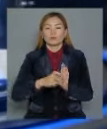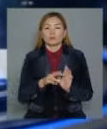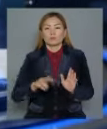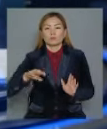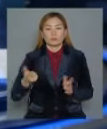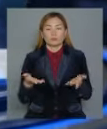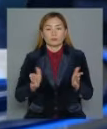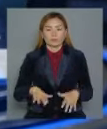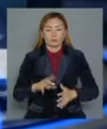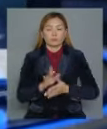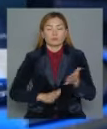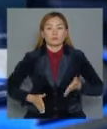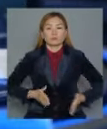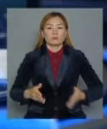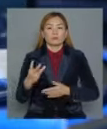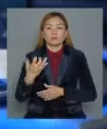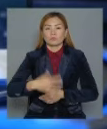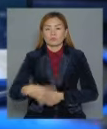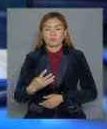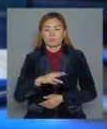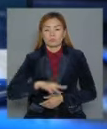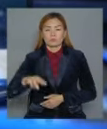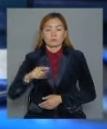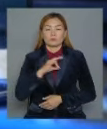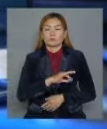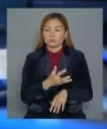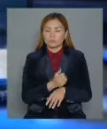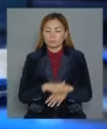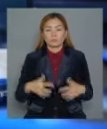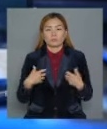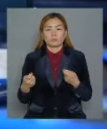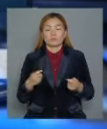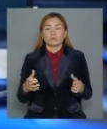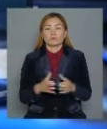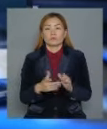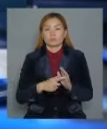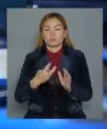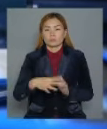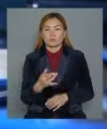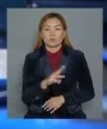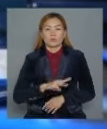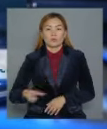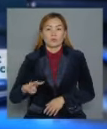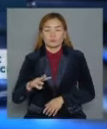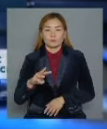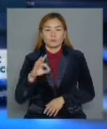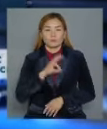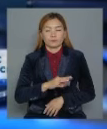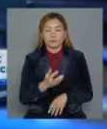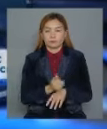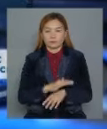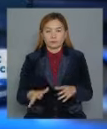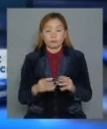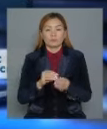қалып қойған. Одан соң жол бойынша 354 миллион теңге игерілмесе, денсаулық сақтау басқармасы 224 миллион теңгені жаратып үлгермеген.